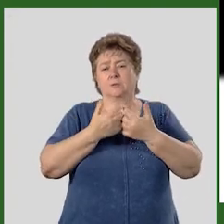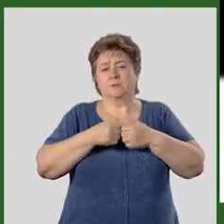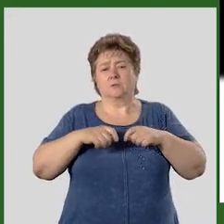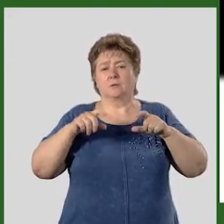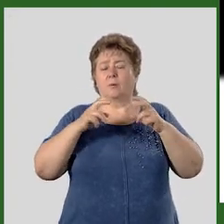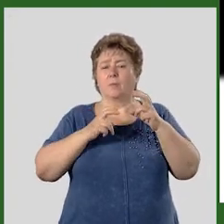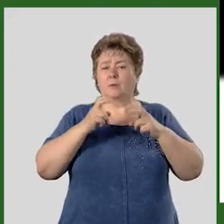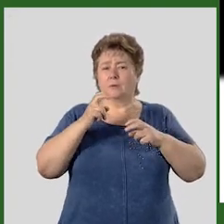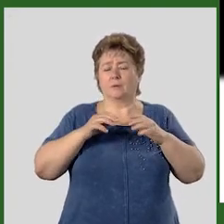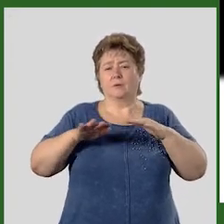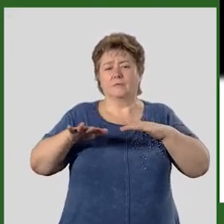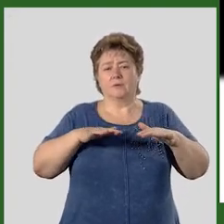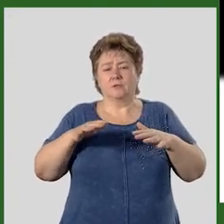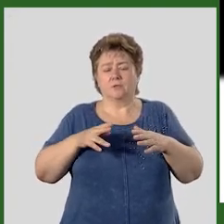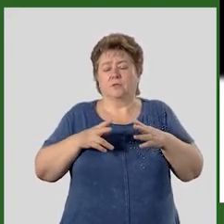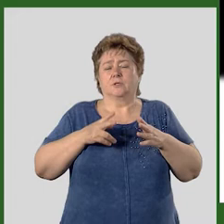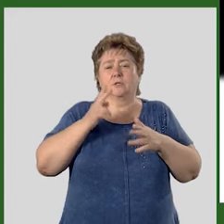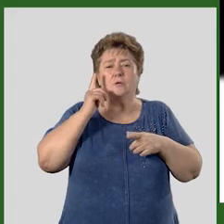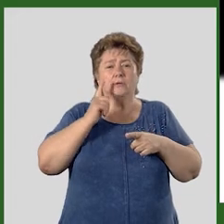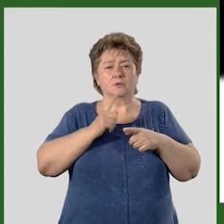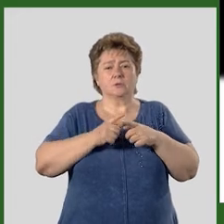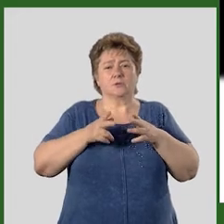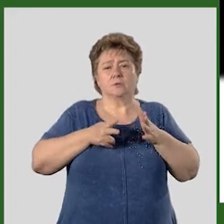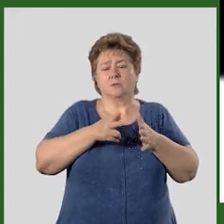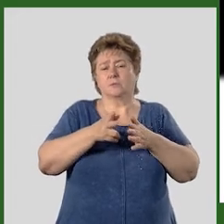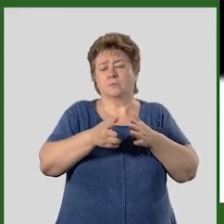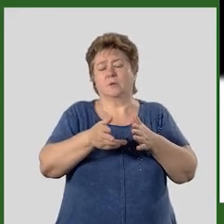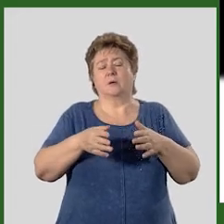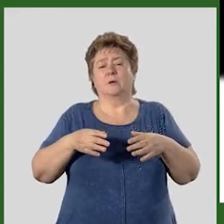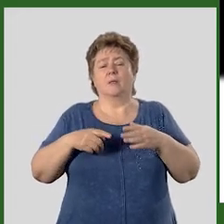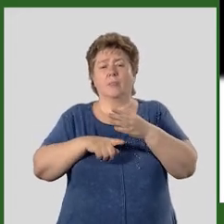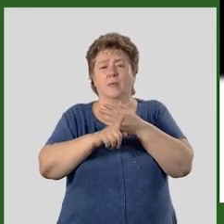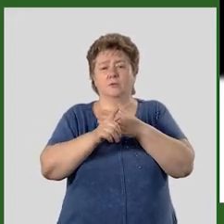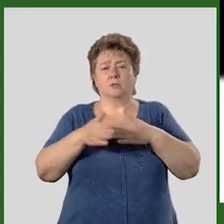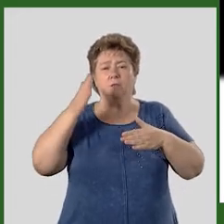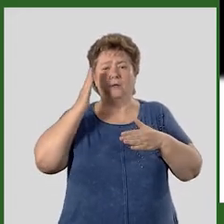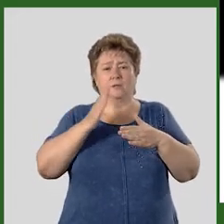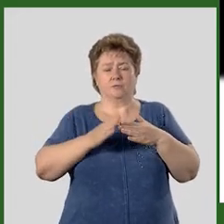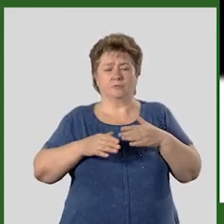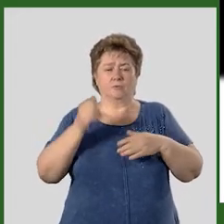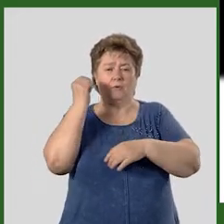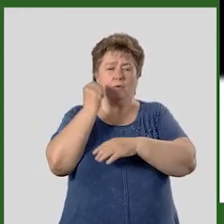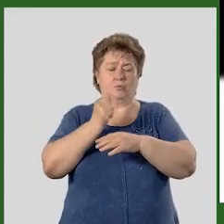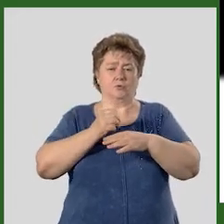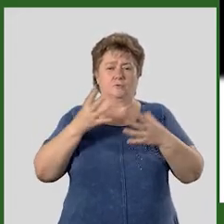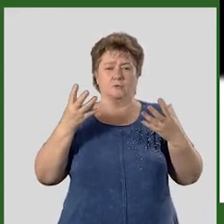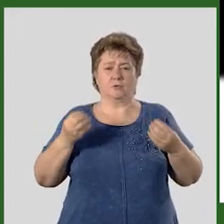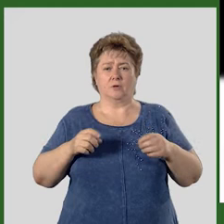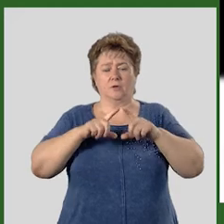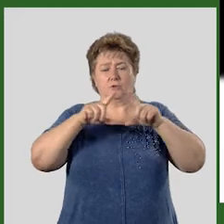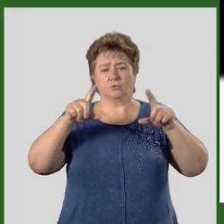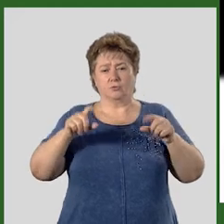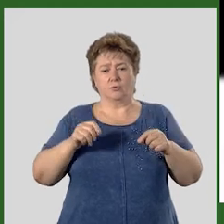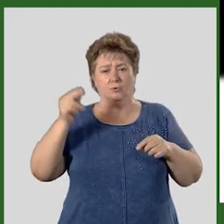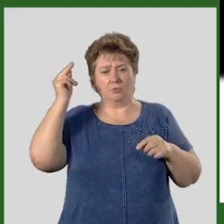предприятий, движение железнодорожных составов, начало и окончание рабочего дня и